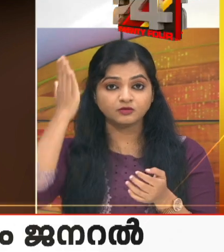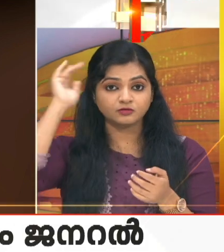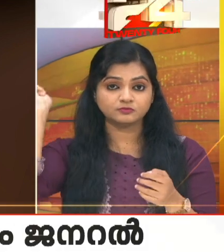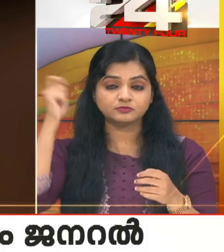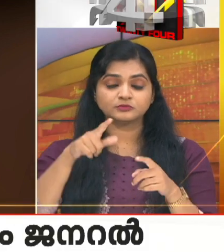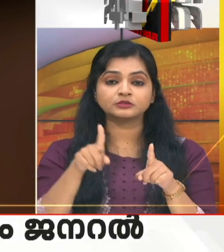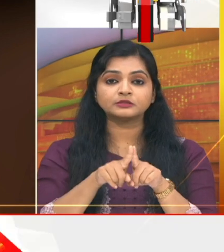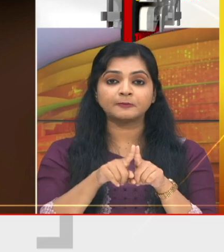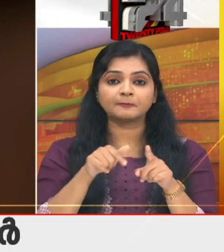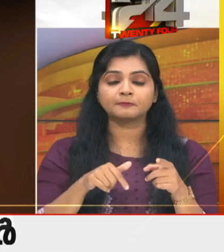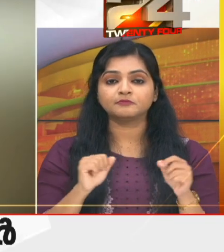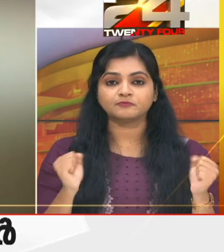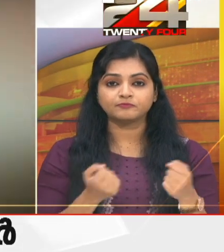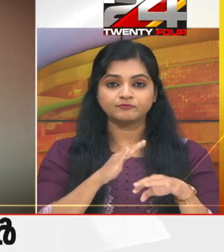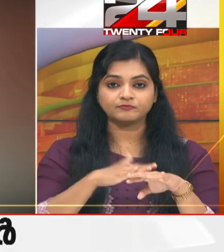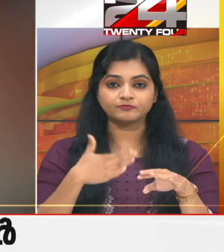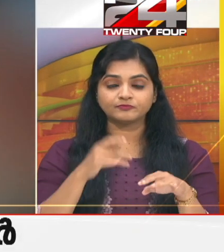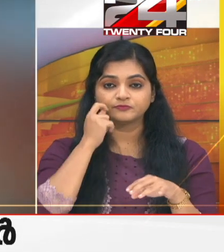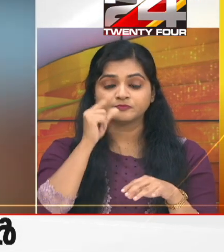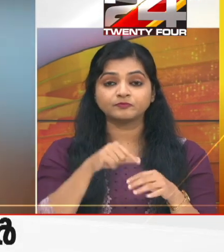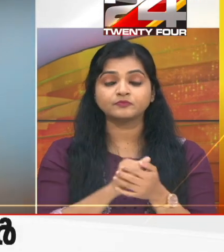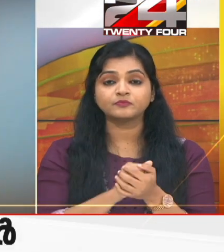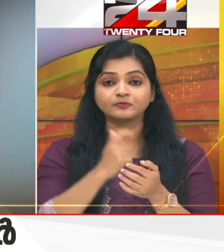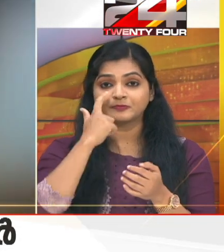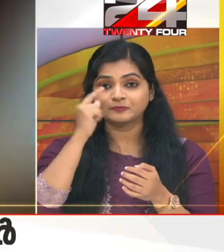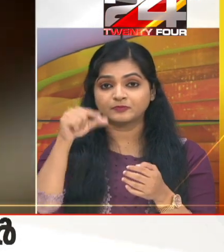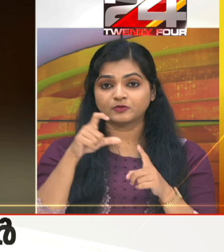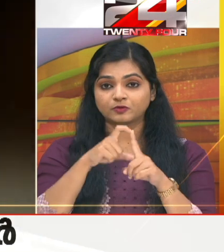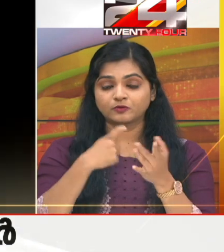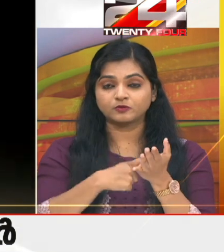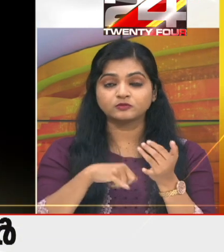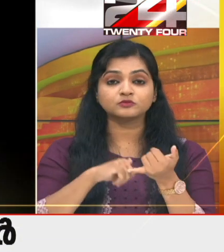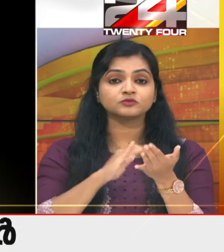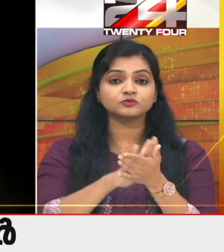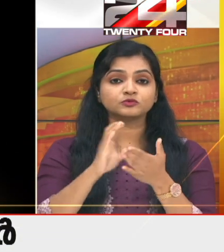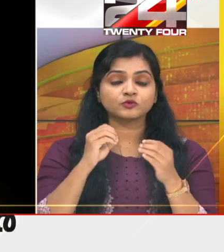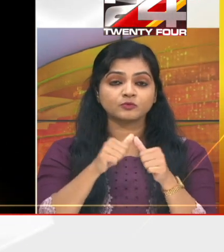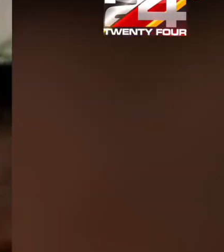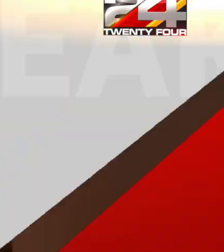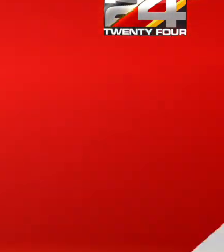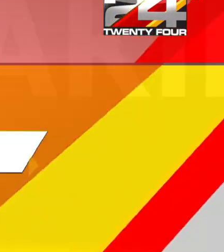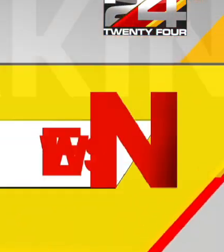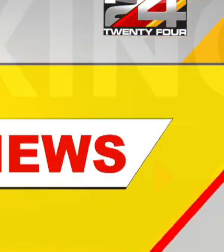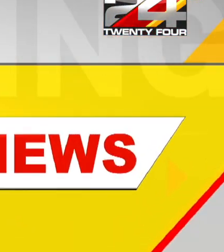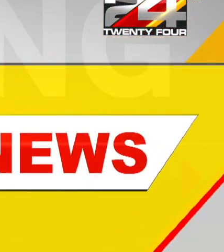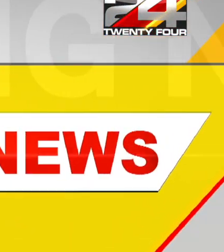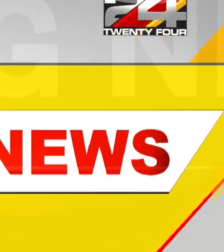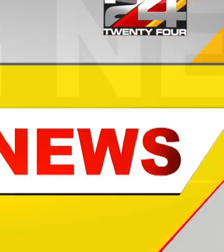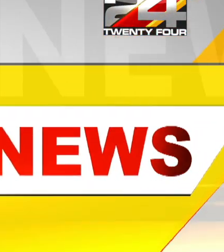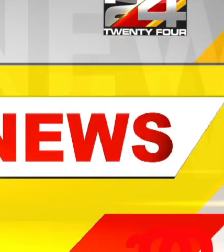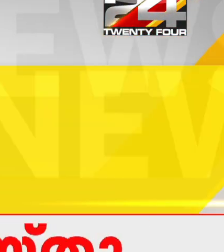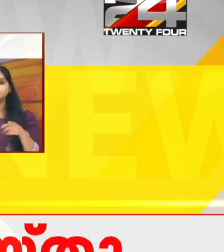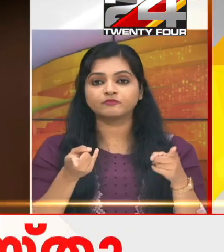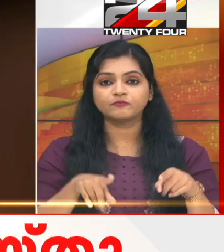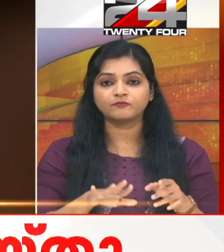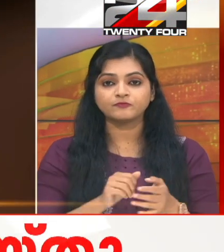കൈകൊണ്ട് തലയ്ക്കടിക്കാനാണ് ശ്രമിച്ചത്. അത് ഈ വനിതാ ഡോക്ടർ ശോഭ അത് തടയുകയായിരുന്നു. തുടർന്ന് അവരുടെ കൈക്കാണ് അടിയേറ്റത്. കൈക്ക് ഇവർക്ക് പരിക്കേൽക്കുകയും ചെയ്തു.